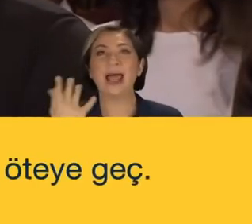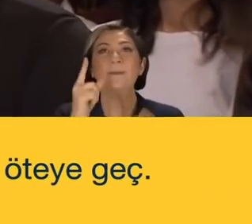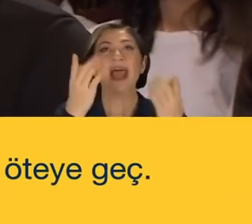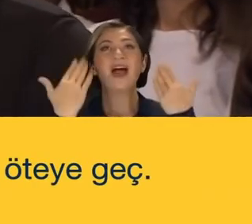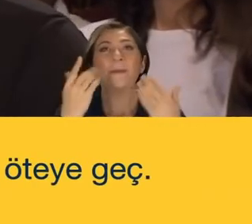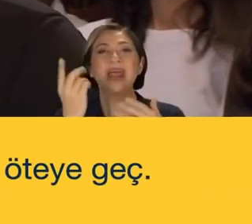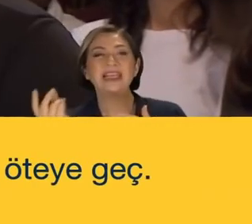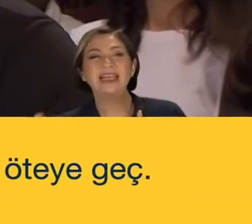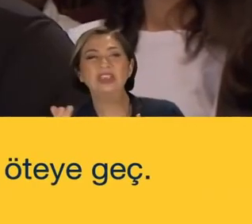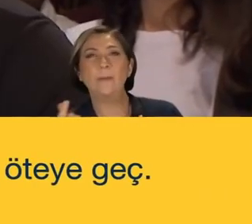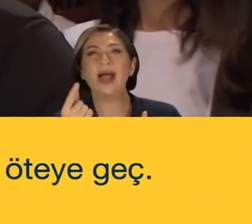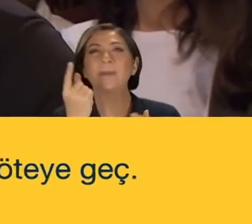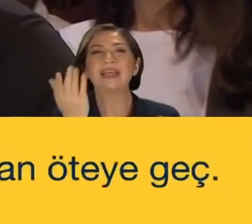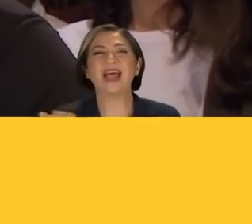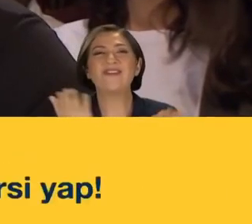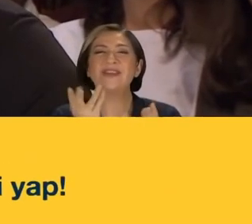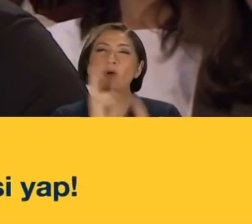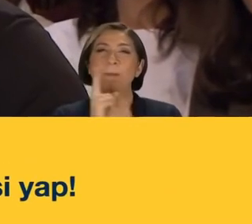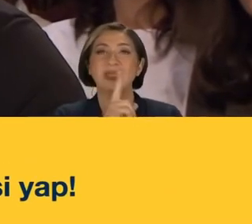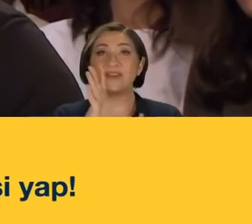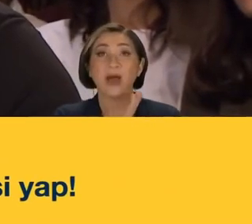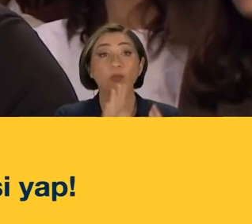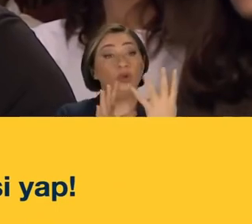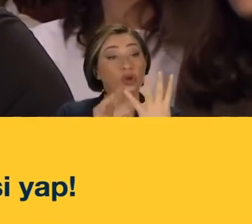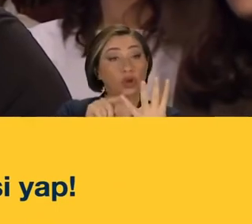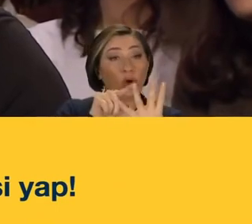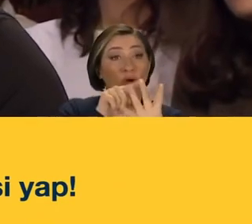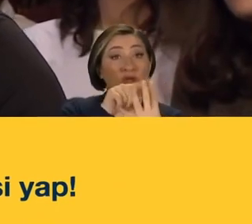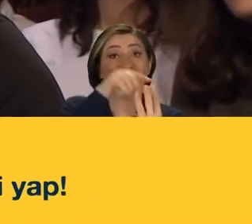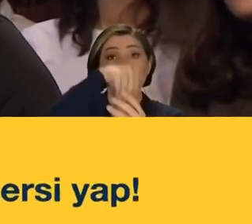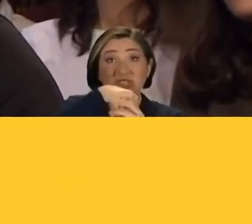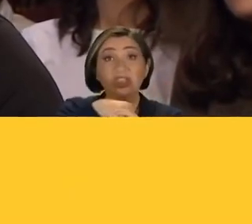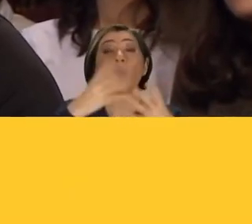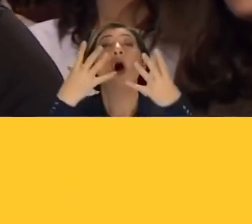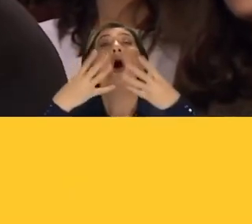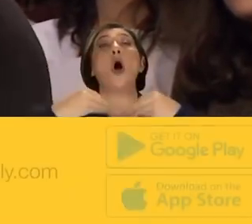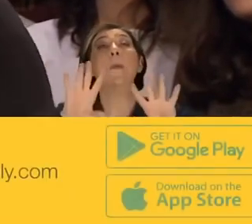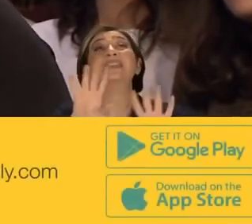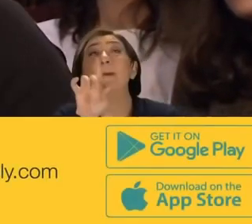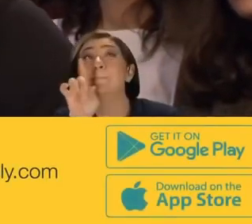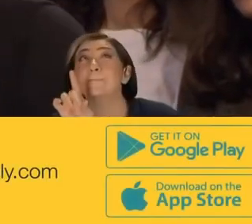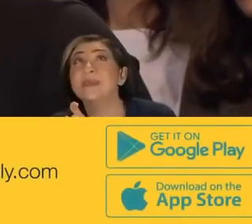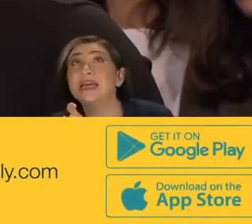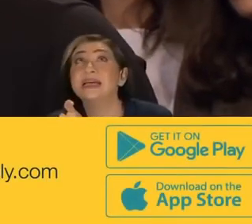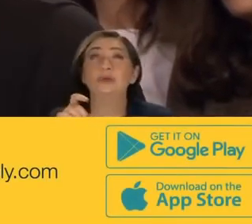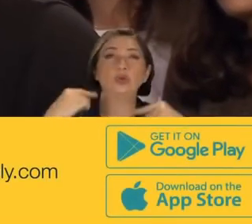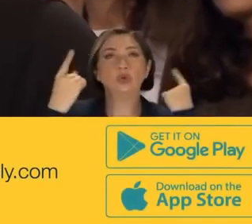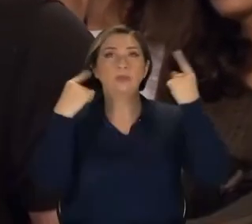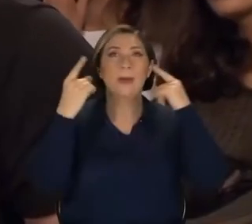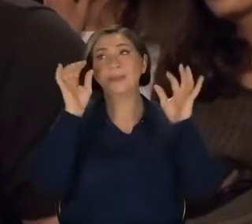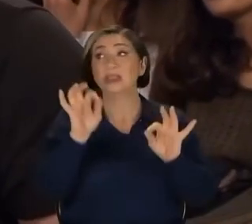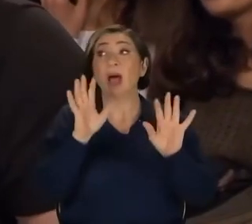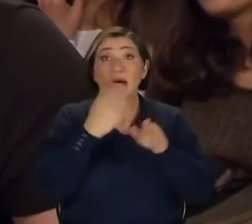de Kaçamak birazcık hafif bir komediydi. O bu dörtlünün içinde belki olmasaydı mı acaba diye düşünmüyor değilim. Çünkü